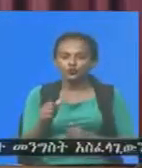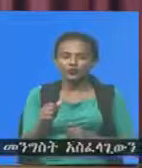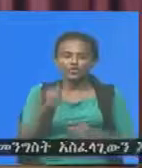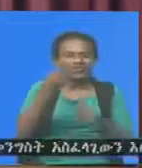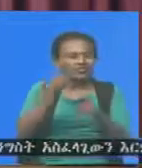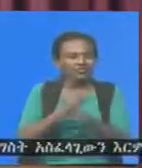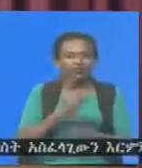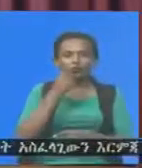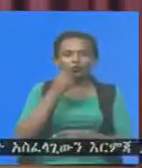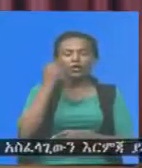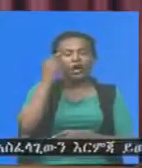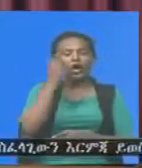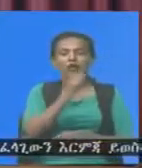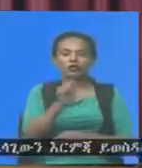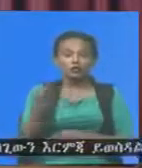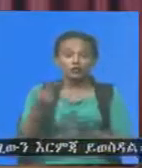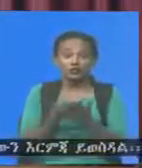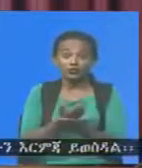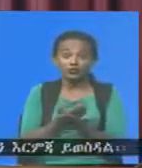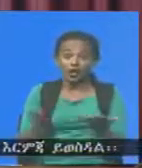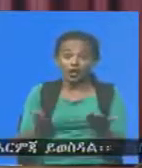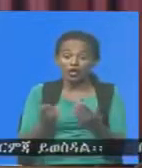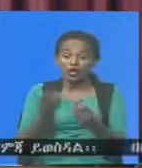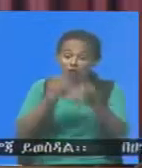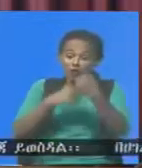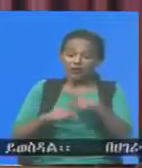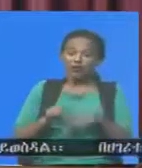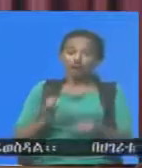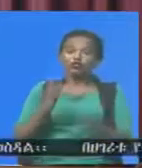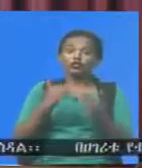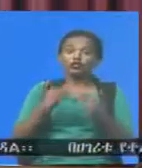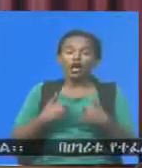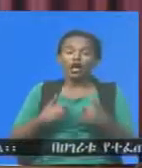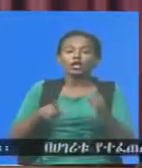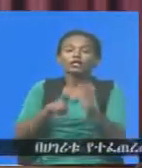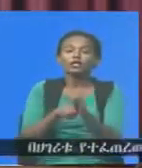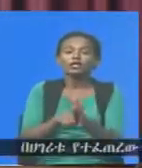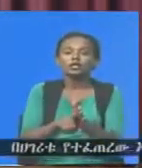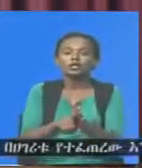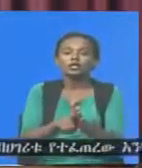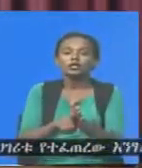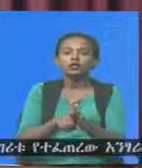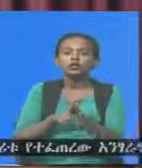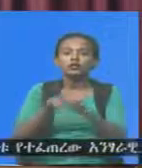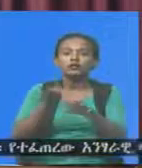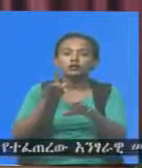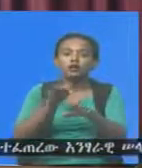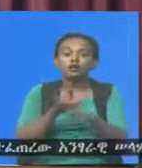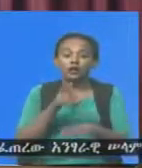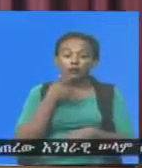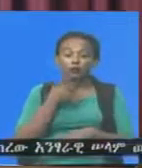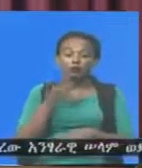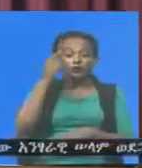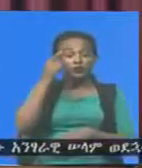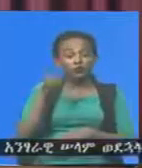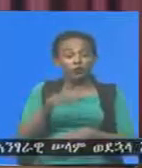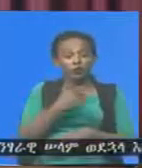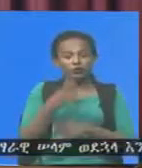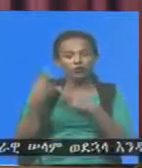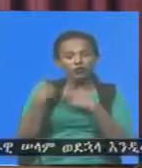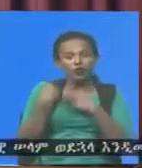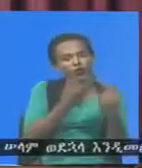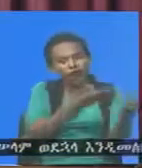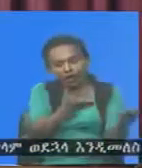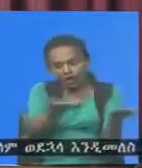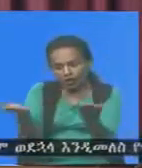ትክክል ነው ብዬ አላስብም በዚህ ጉዳይ የሚመጣ ችግር ካለ ህግ ተጥሷላችሁ የምታስቡ ከሆነ ስልጣኑ የእናንተ ስለሆነ